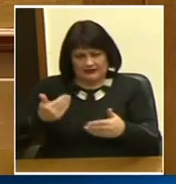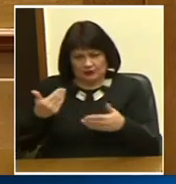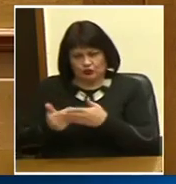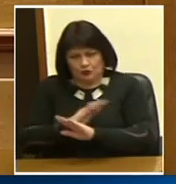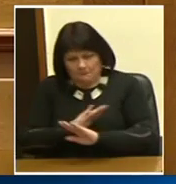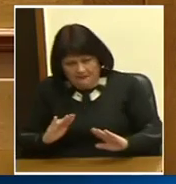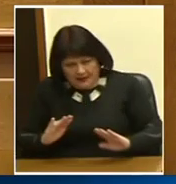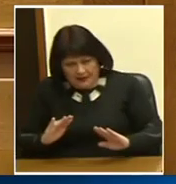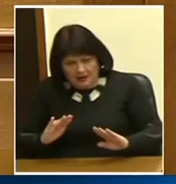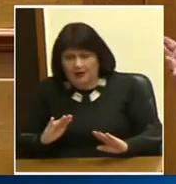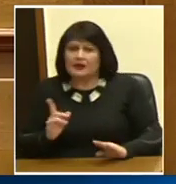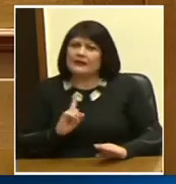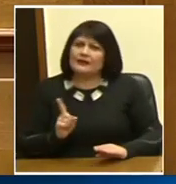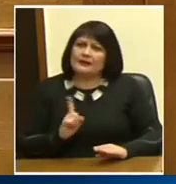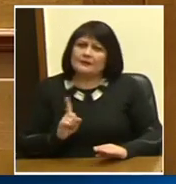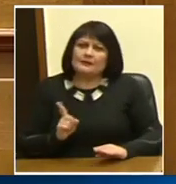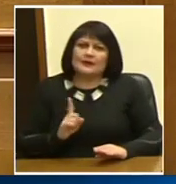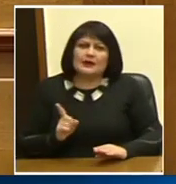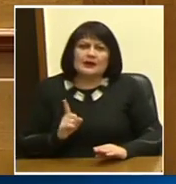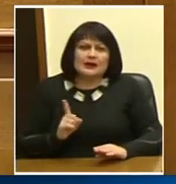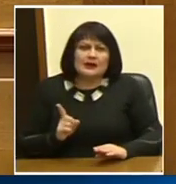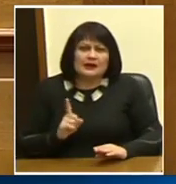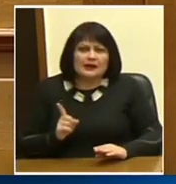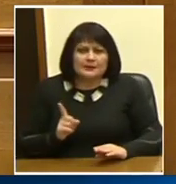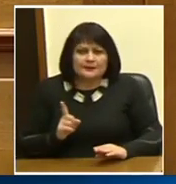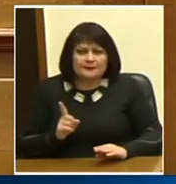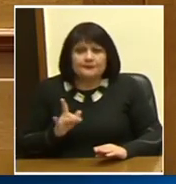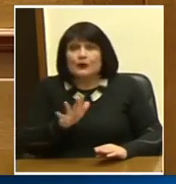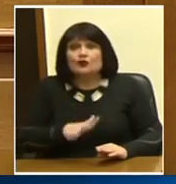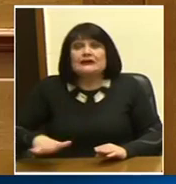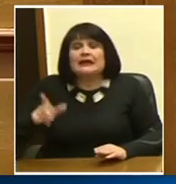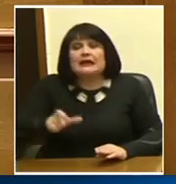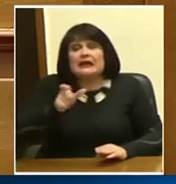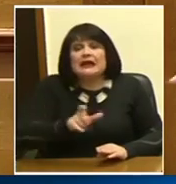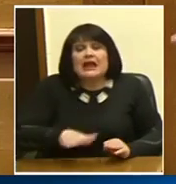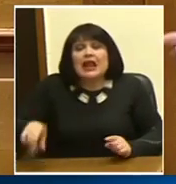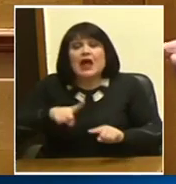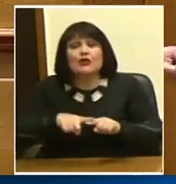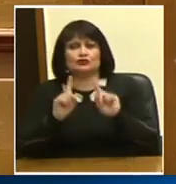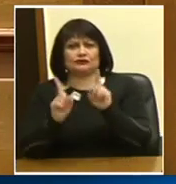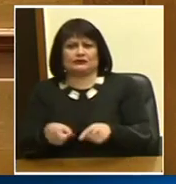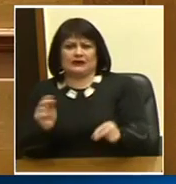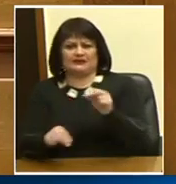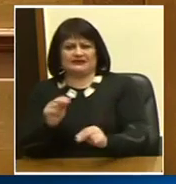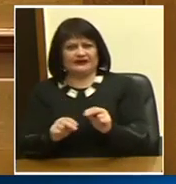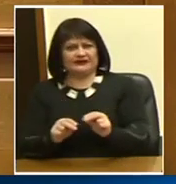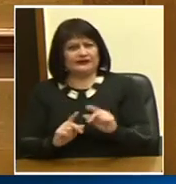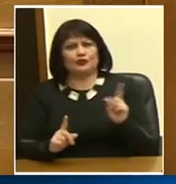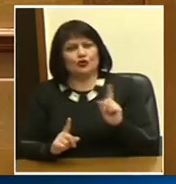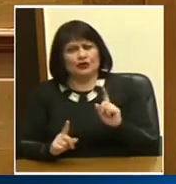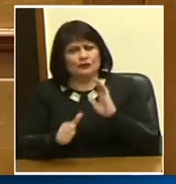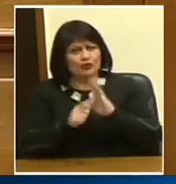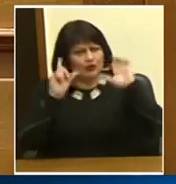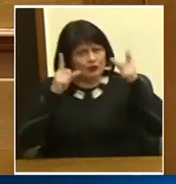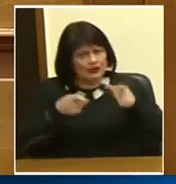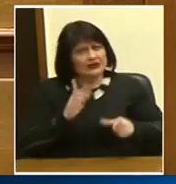την ίστατη εκδοχή της καταφυγής στη λαϊκή κρίση. Και να δώσουμε τη δυνατότητα εκλογής του Προέδρου της